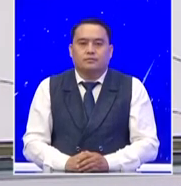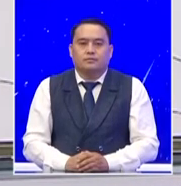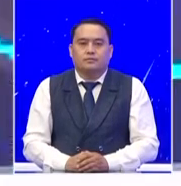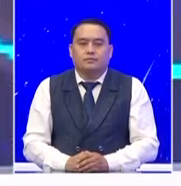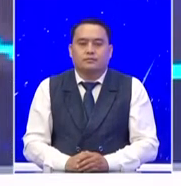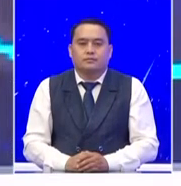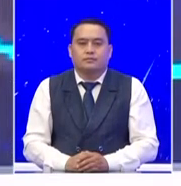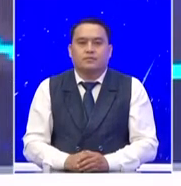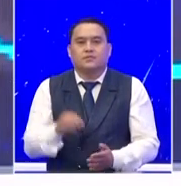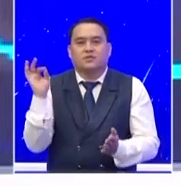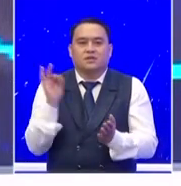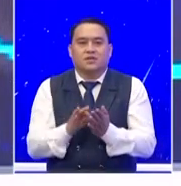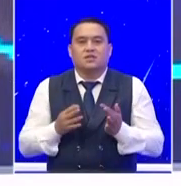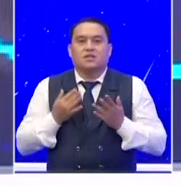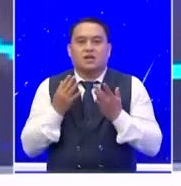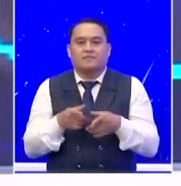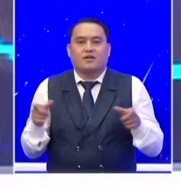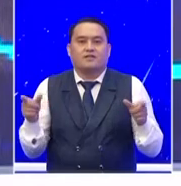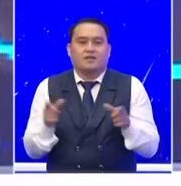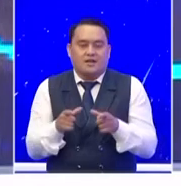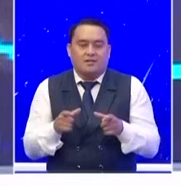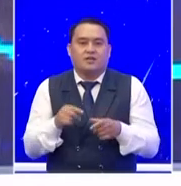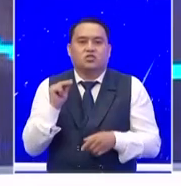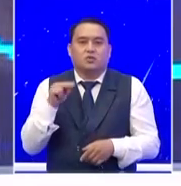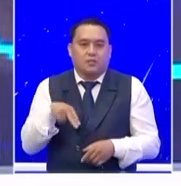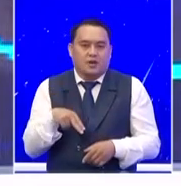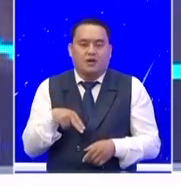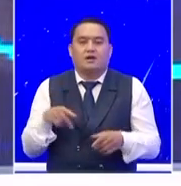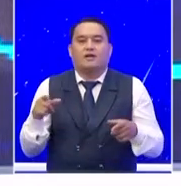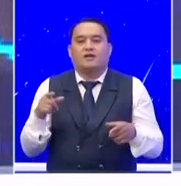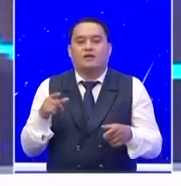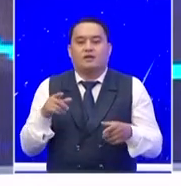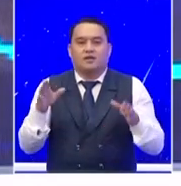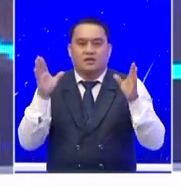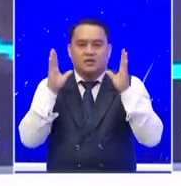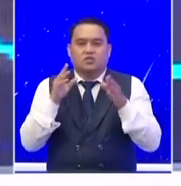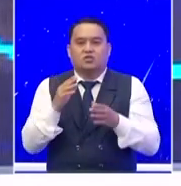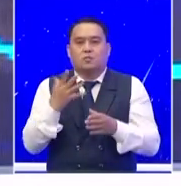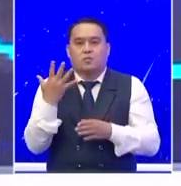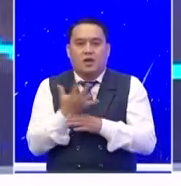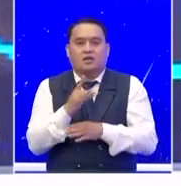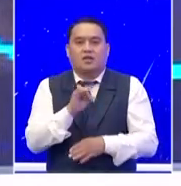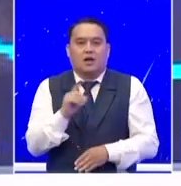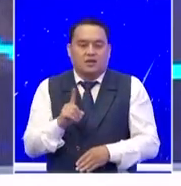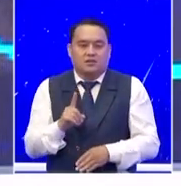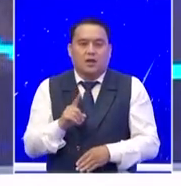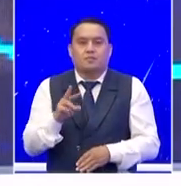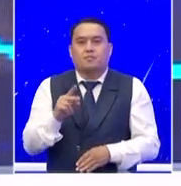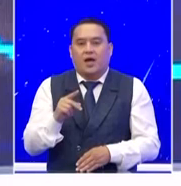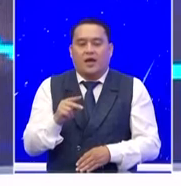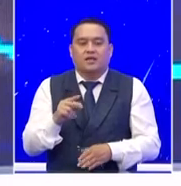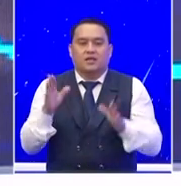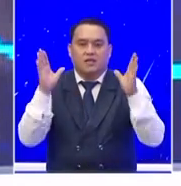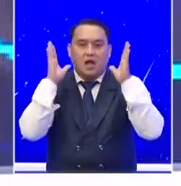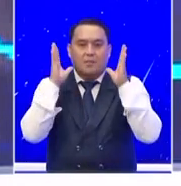В целях соблюдения требований карантинного режима временно ограничено чтение ежедневных пятикратных молитв, пятничных намазов